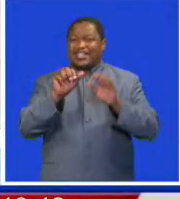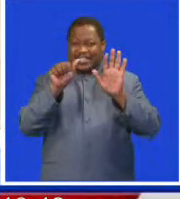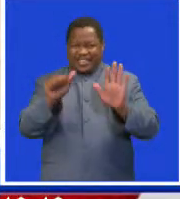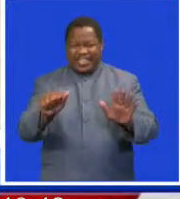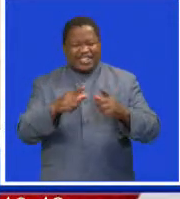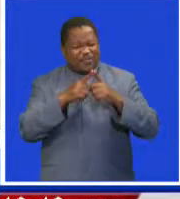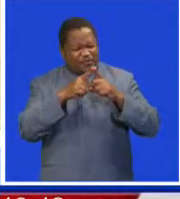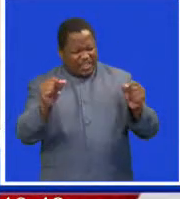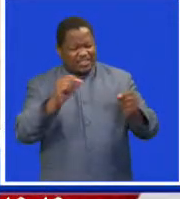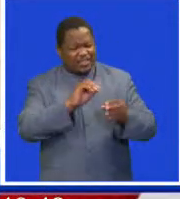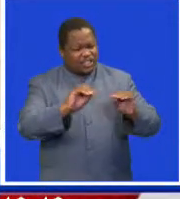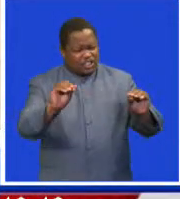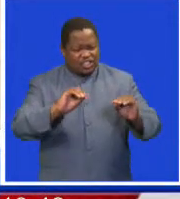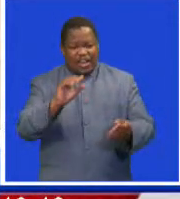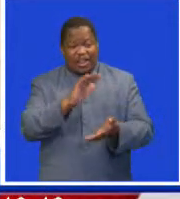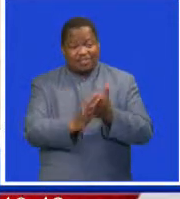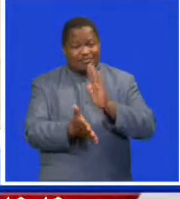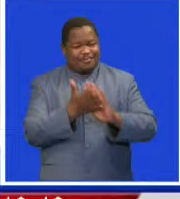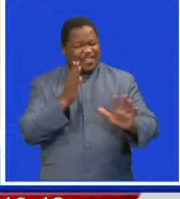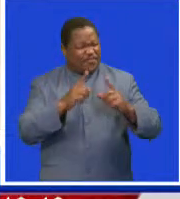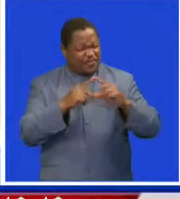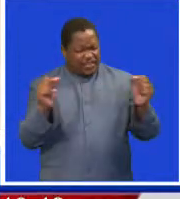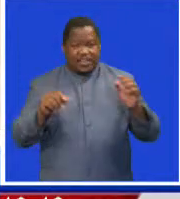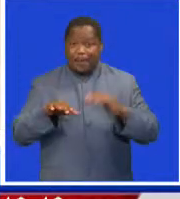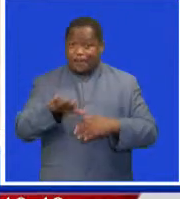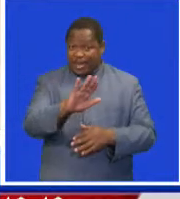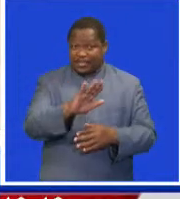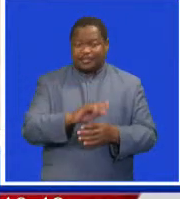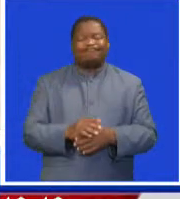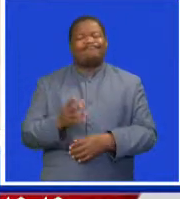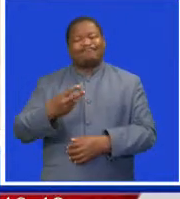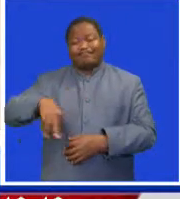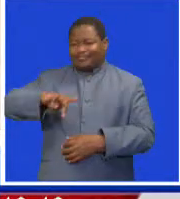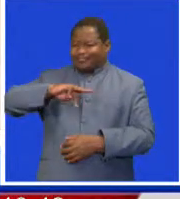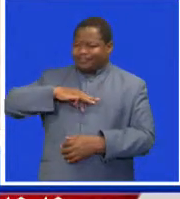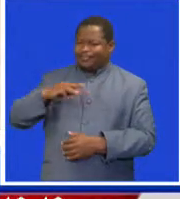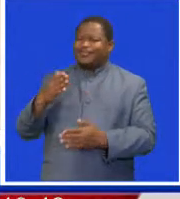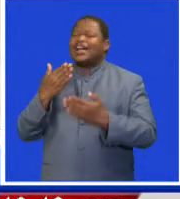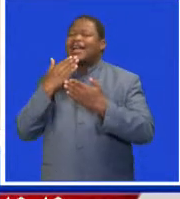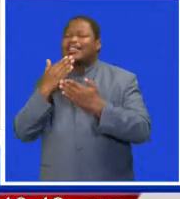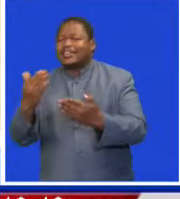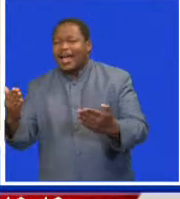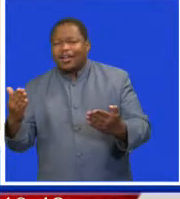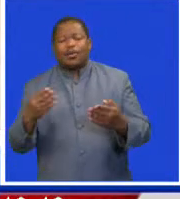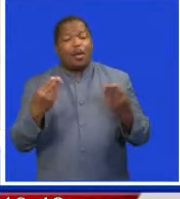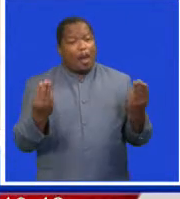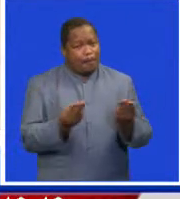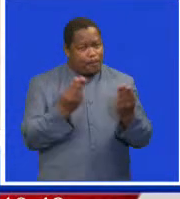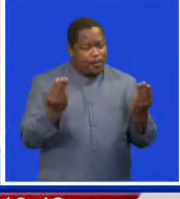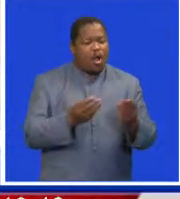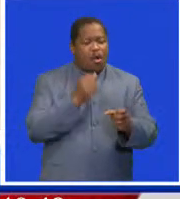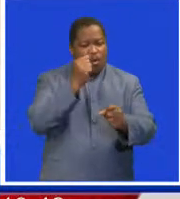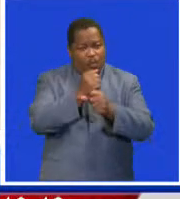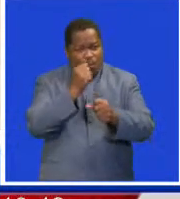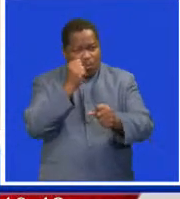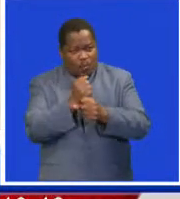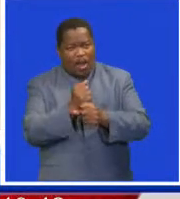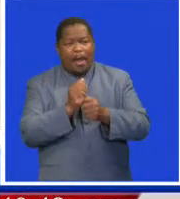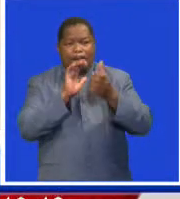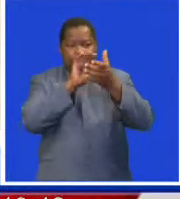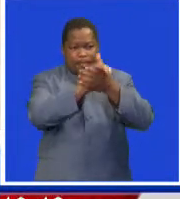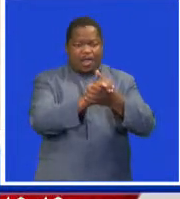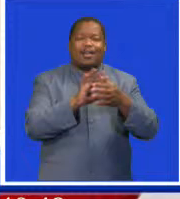khona nomsebenzi we gate to gate. Siyabonga nje kakhulu ukuthi sive siyasibambisa kakhulu sekungaba